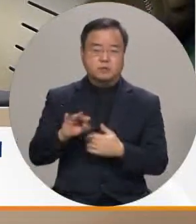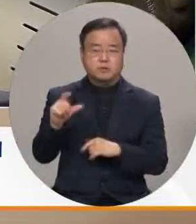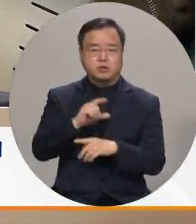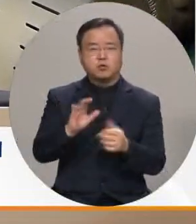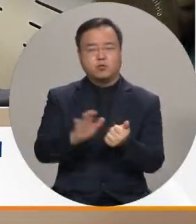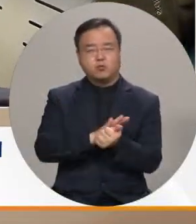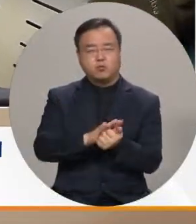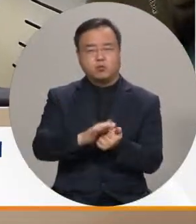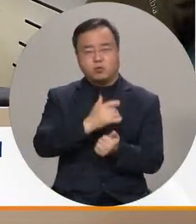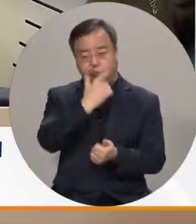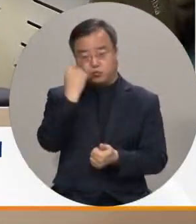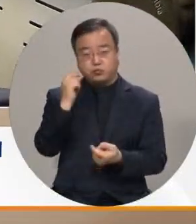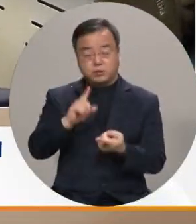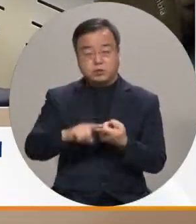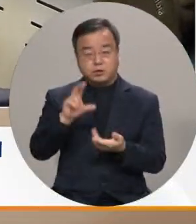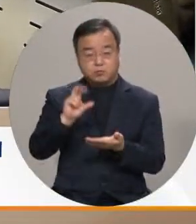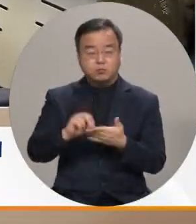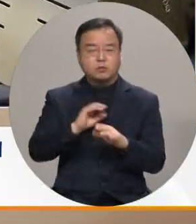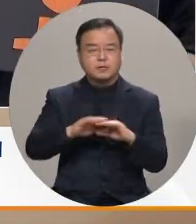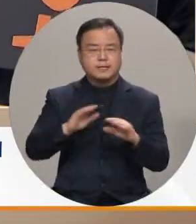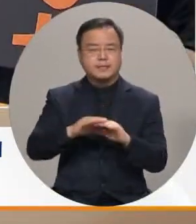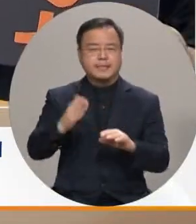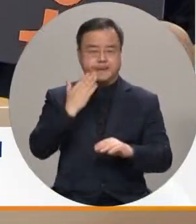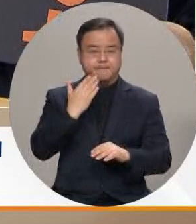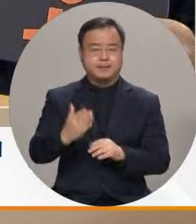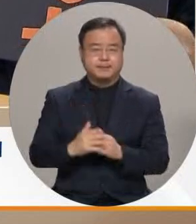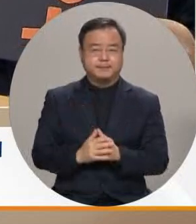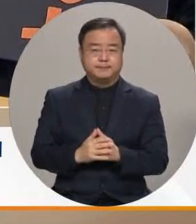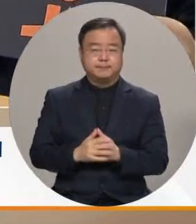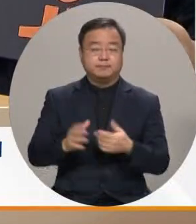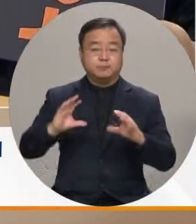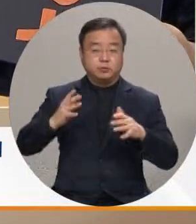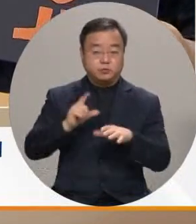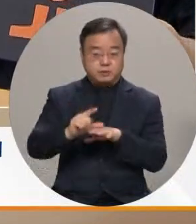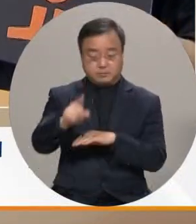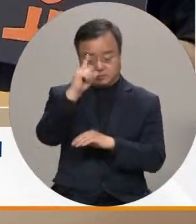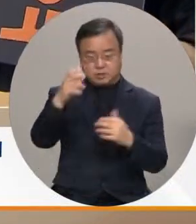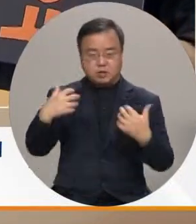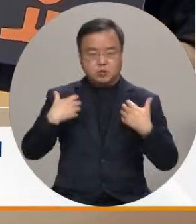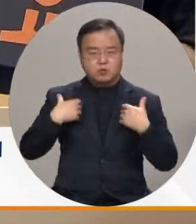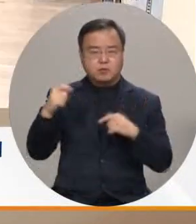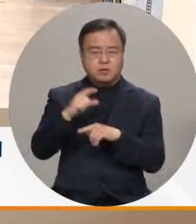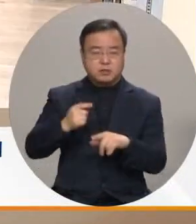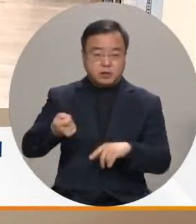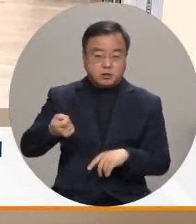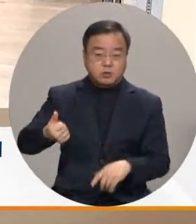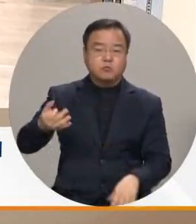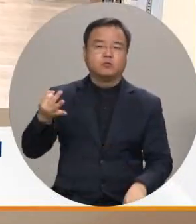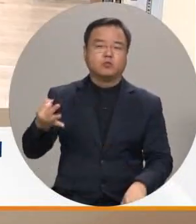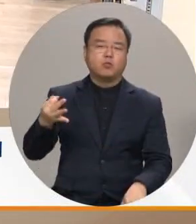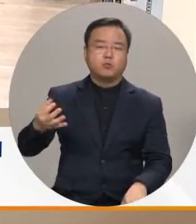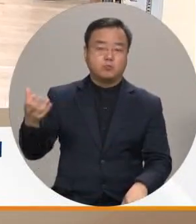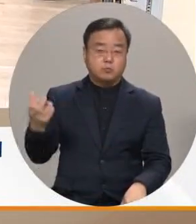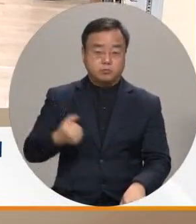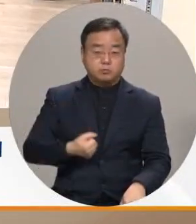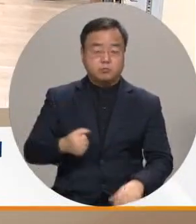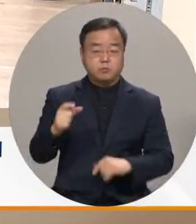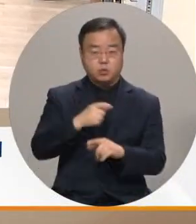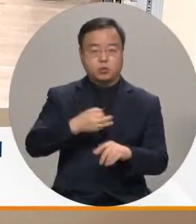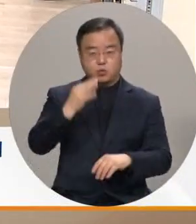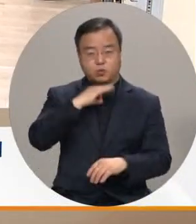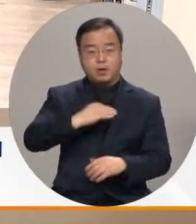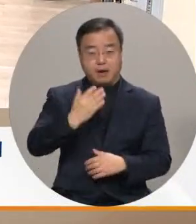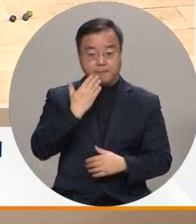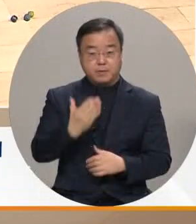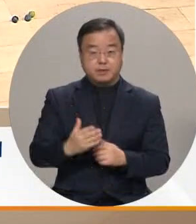도움이 되지 않을까 싶습니다 국가나 체는 더 적은 비용으로 큰 효과를 거둘 수 있다라고 이제 생각이